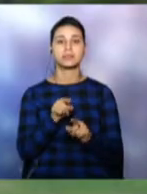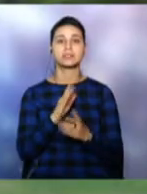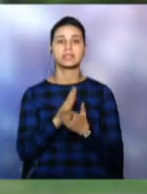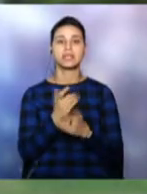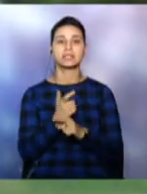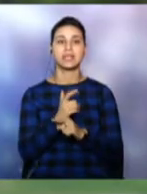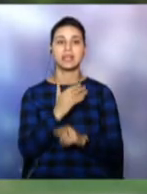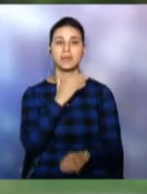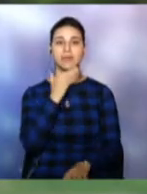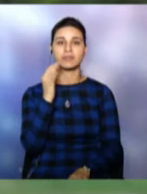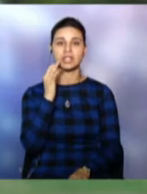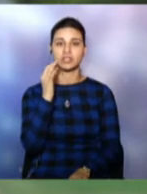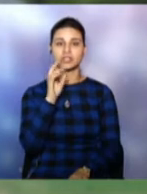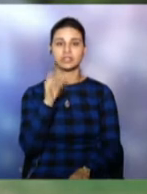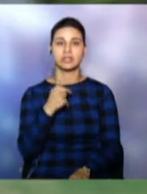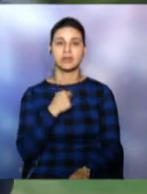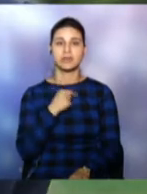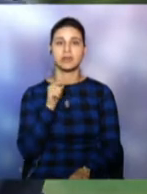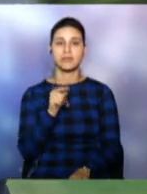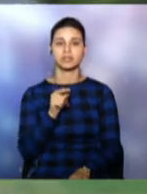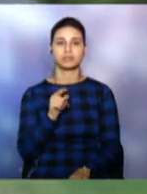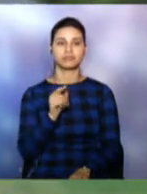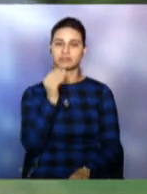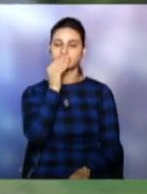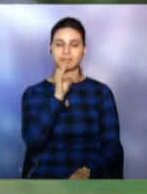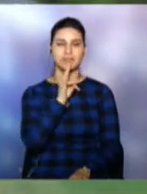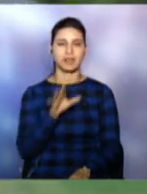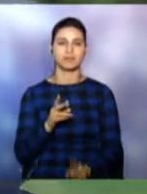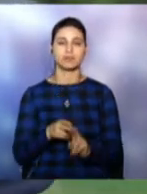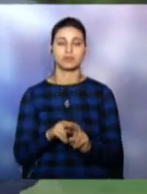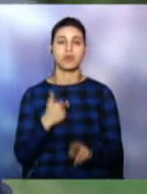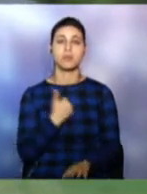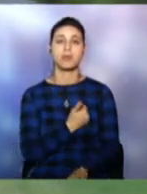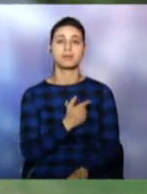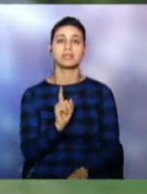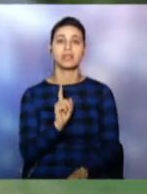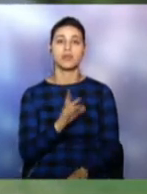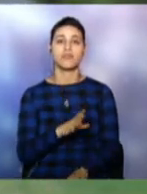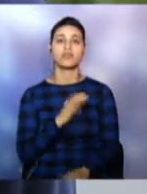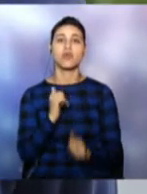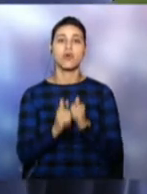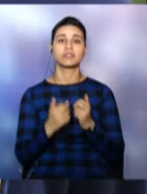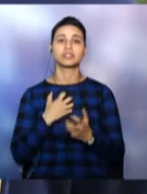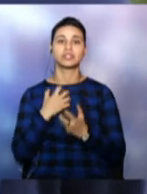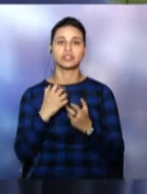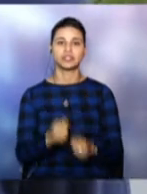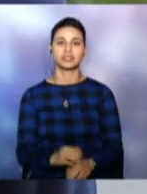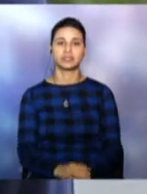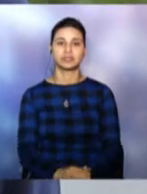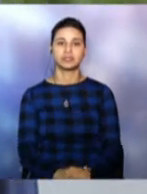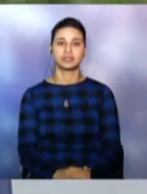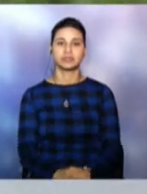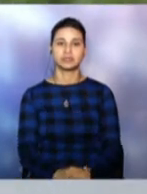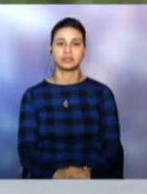ბევრ ნახშირ წყლებს და მე მას მოვერიდები, რადგან მე მინდა რომ ვიყო ყოველთვის ჯამთელი. ყველაზე ნაკლები უნდა